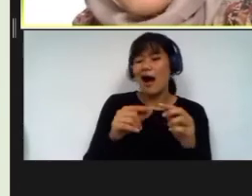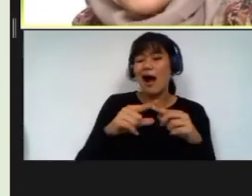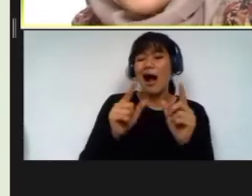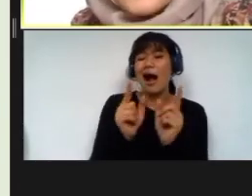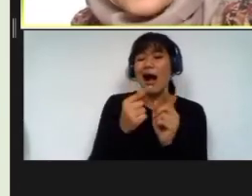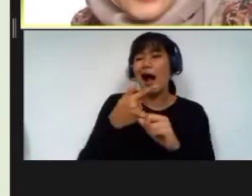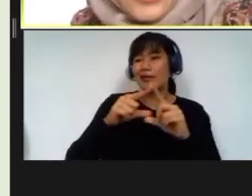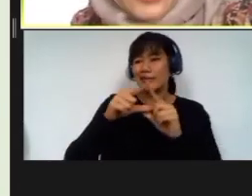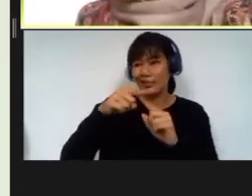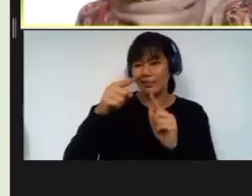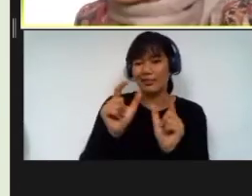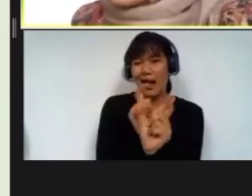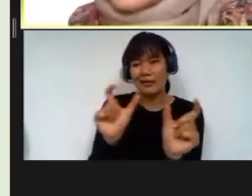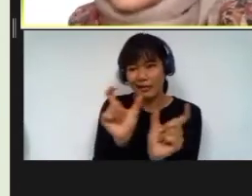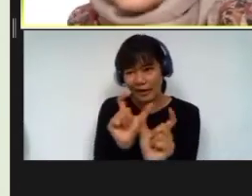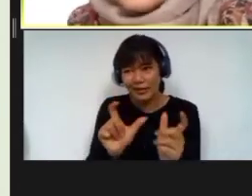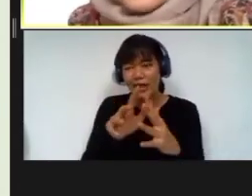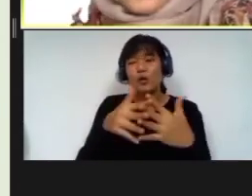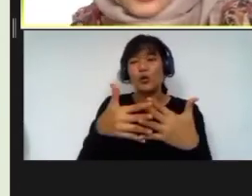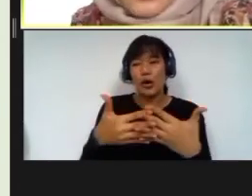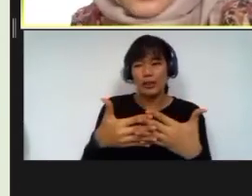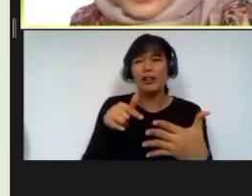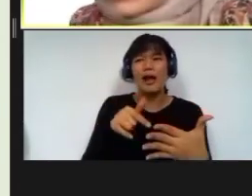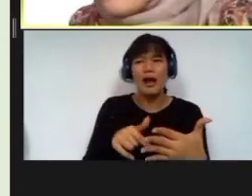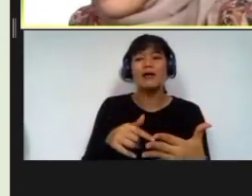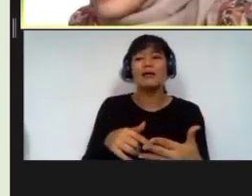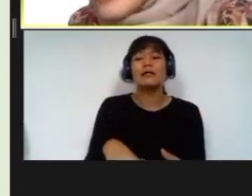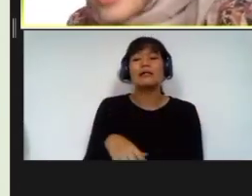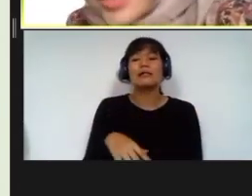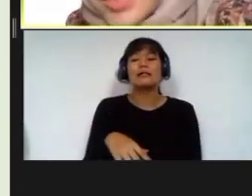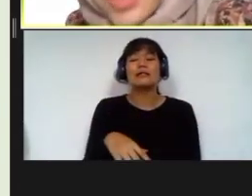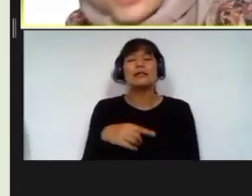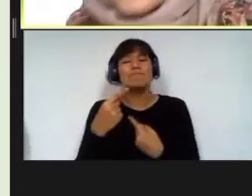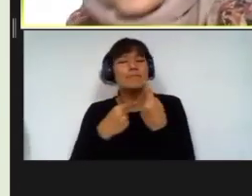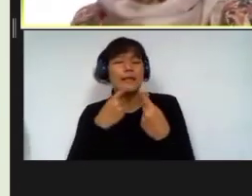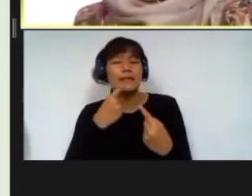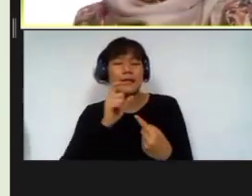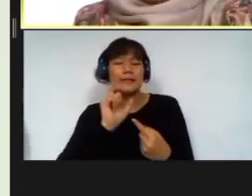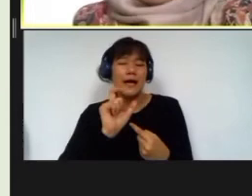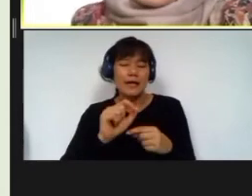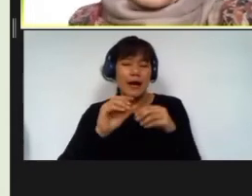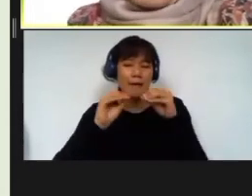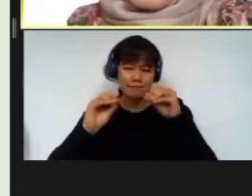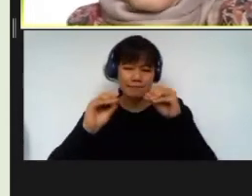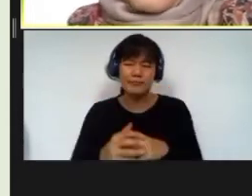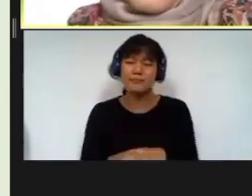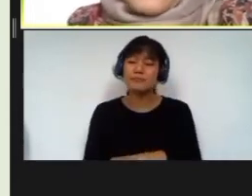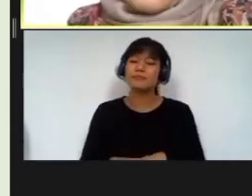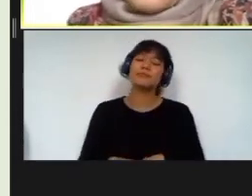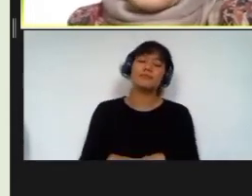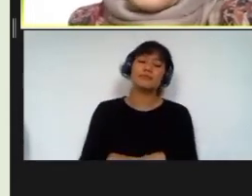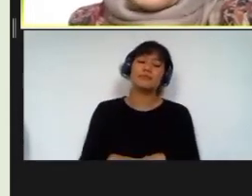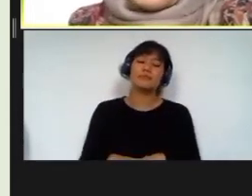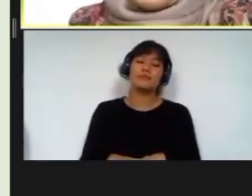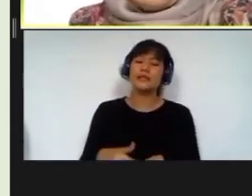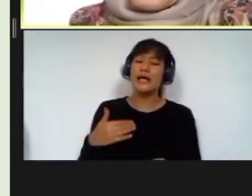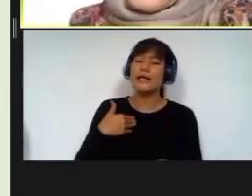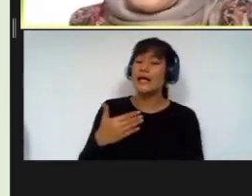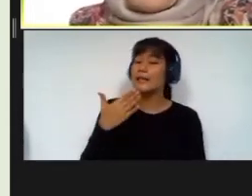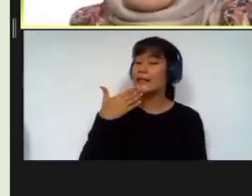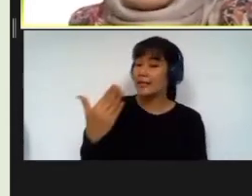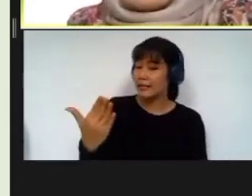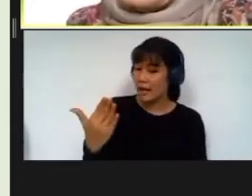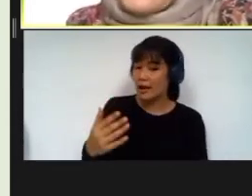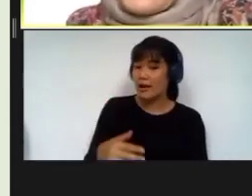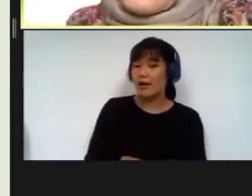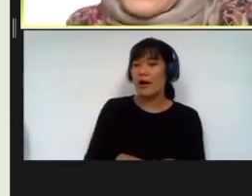memulai pelajaran saya gitu, ini bicara tentang metode pembelajaran dan strategi ya, gitu. Jadi saya tanya dulu, karena ini